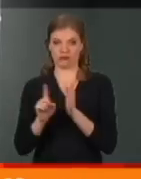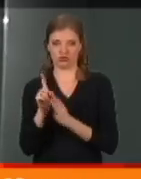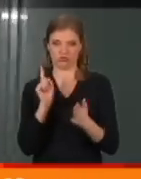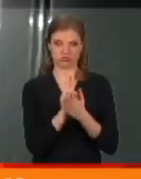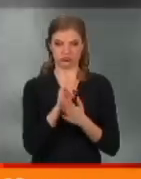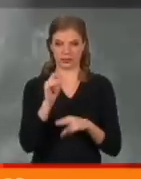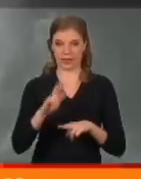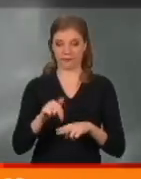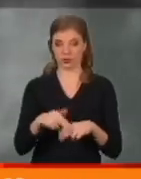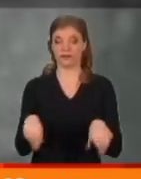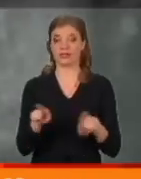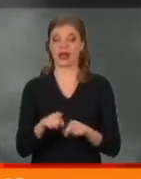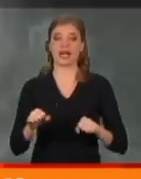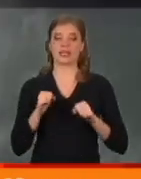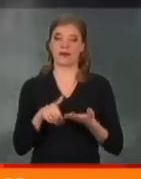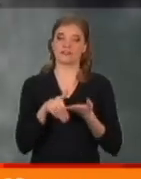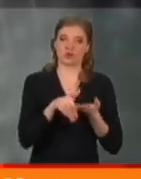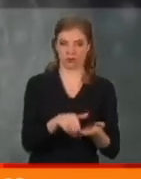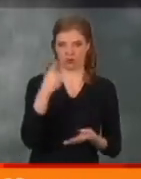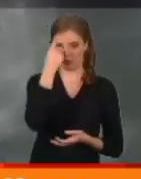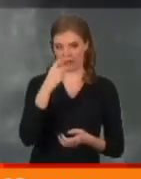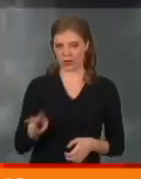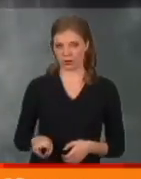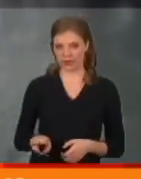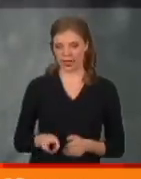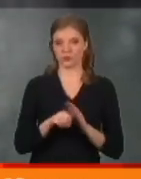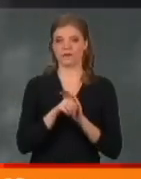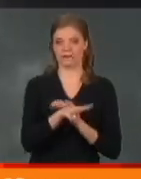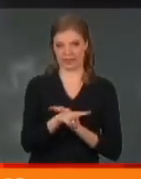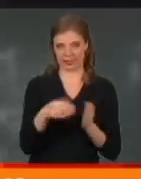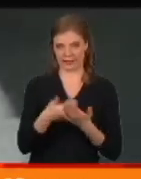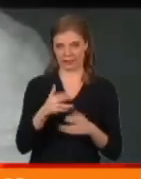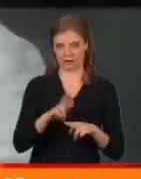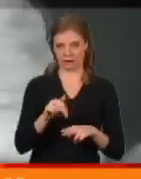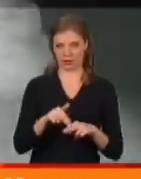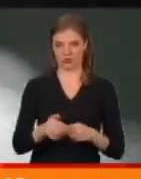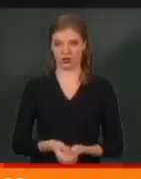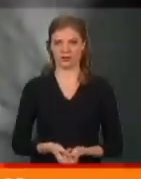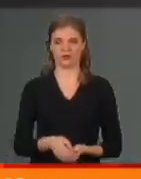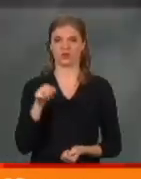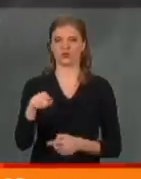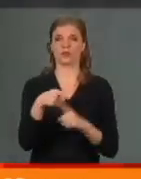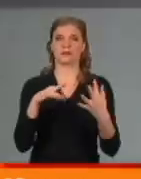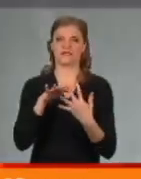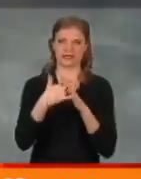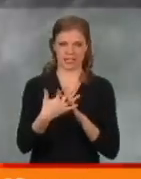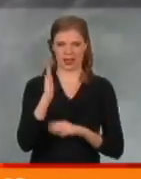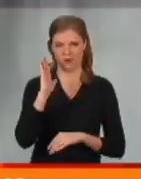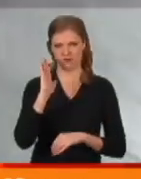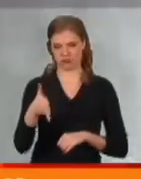на поліцейських. Так намагався допомогти п'яному директорові втекти від патрульних. Зараз тут пів села буде, тебе